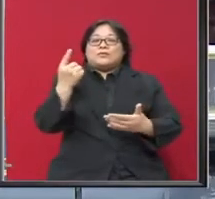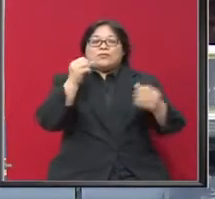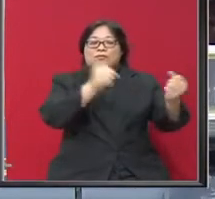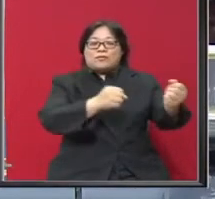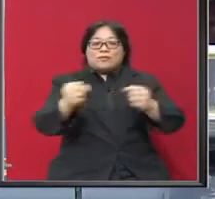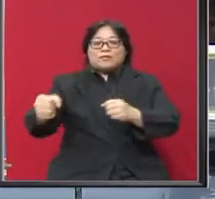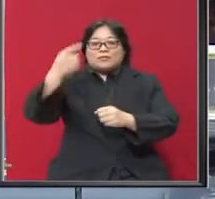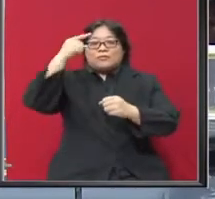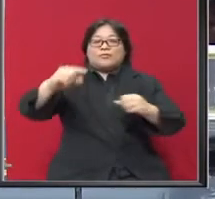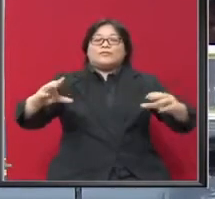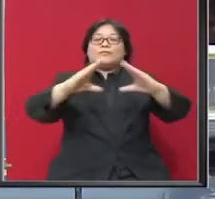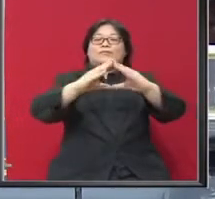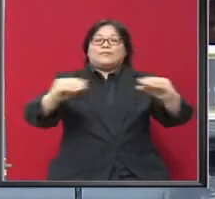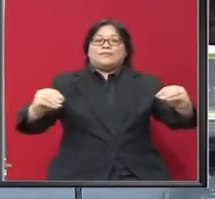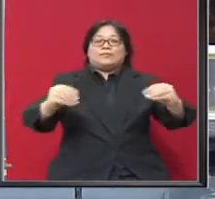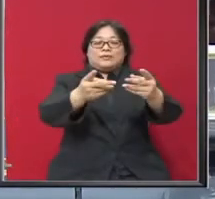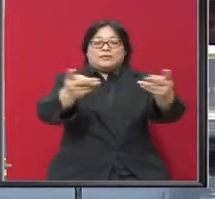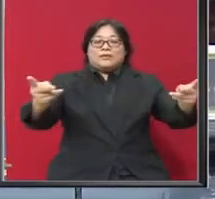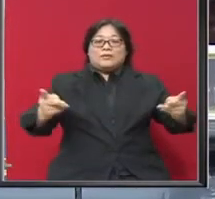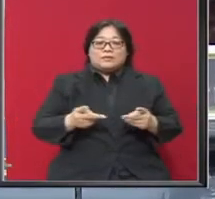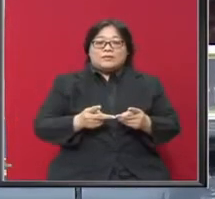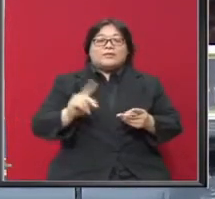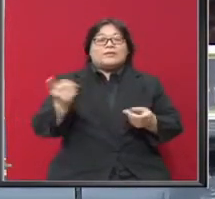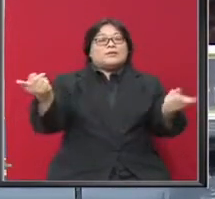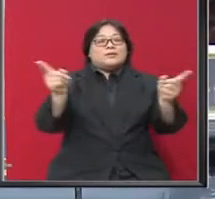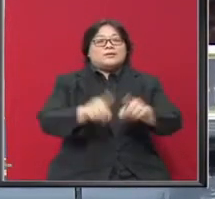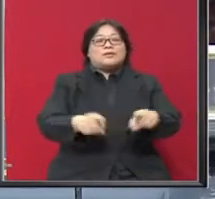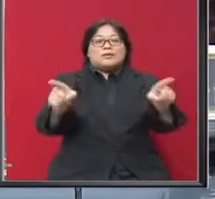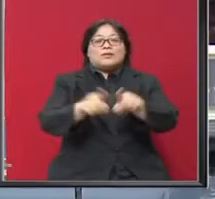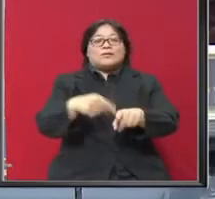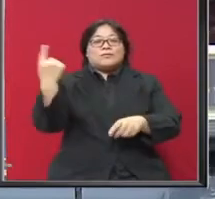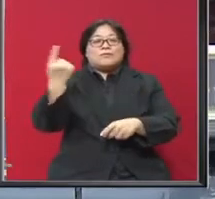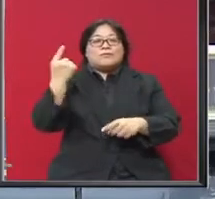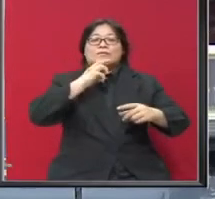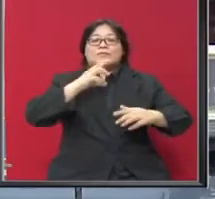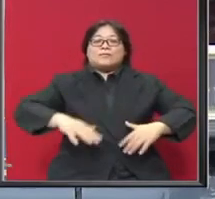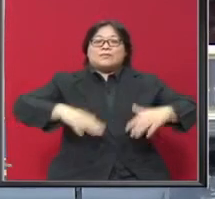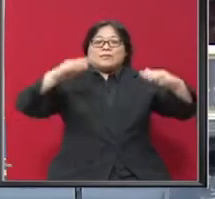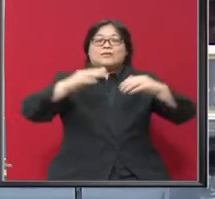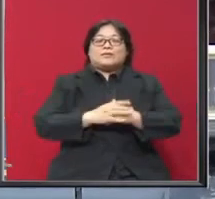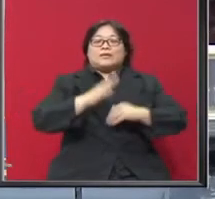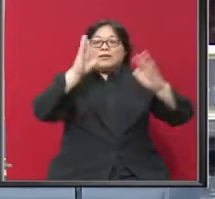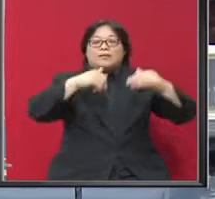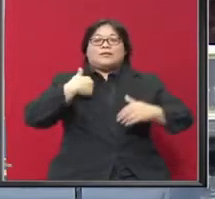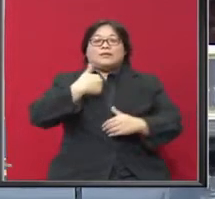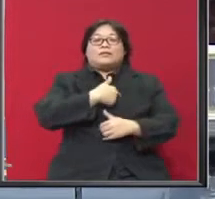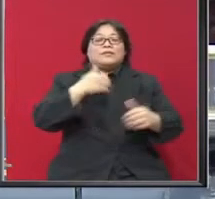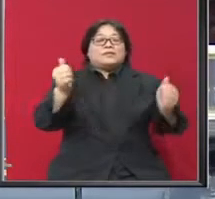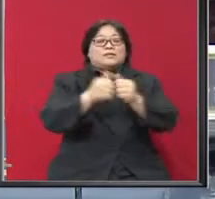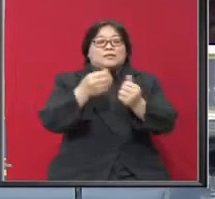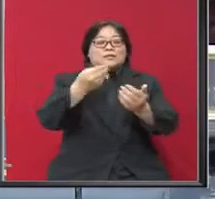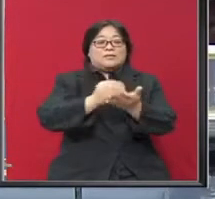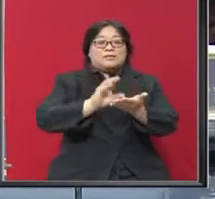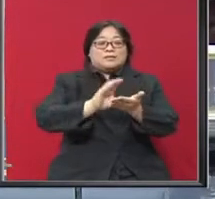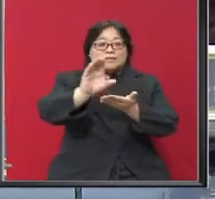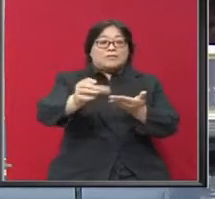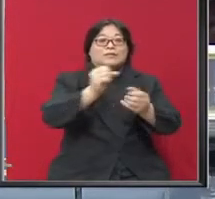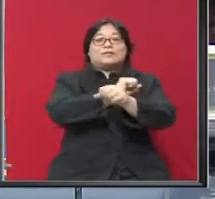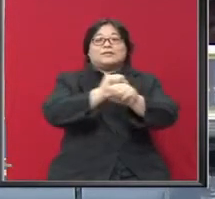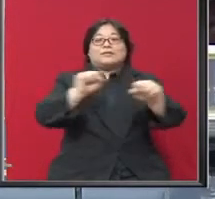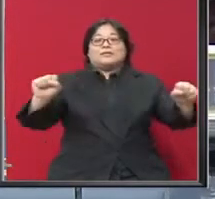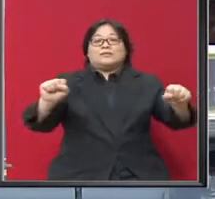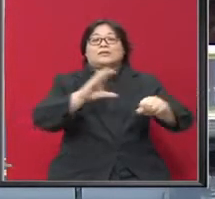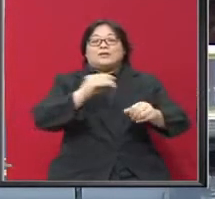strategi bagi mengatasi kau sayang seringkali tetap berlaku banjir mudah-mudahan kita harapkan dengan peruntukannya lebih